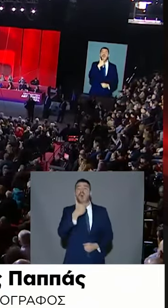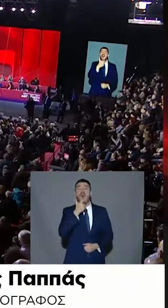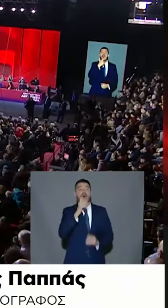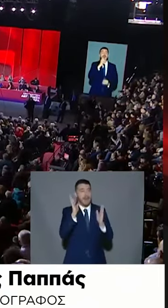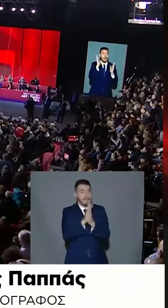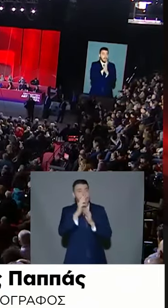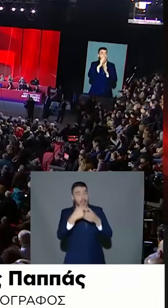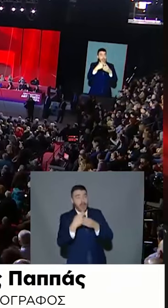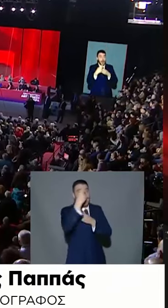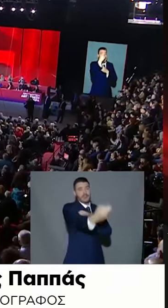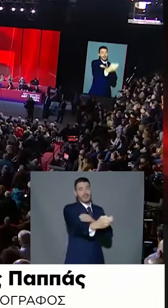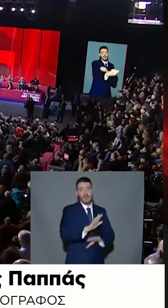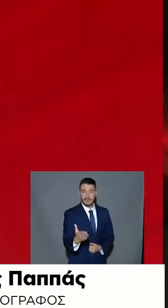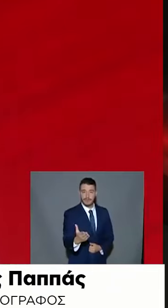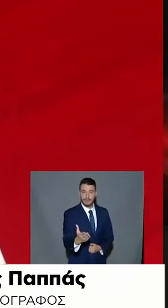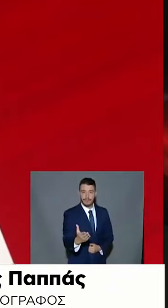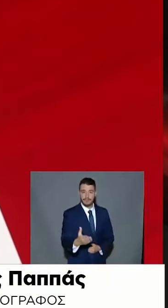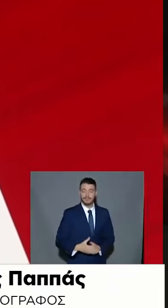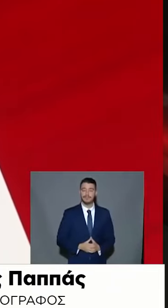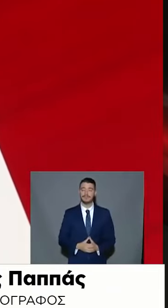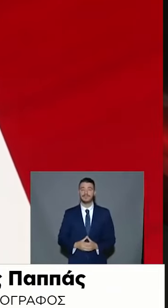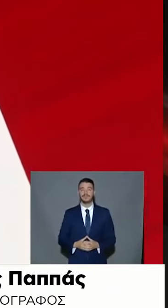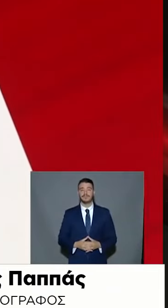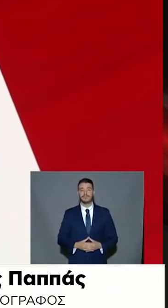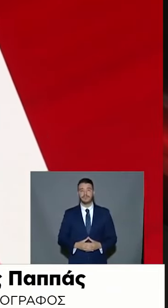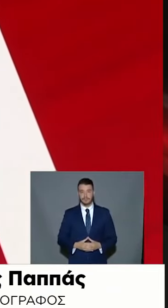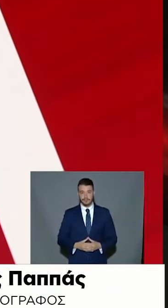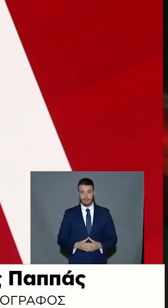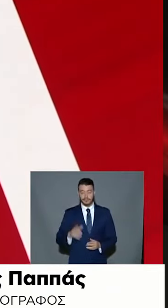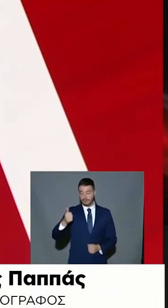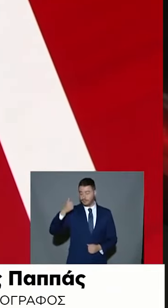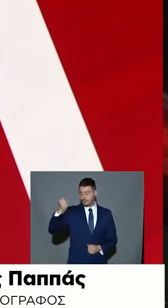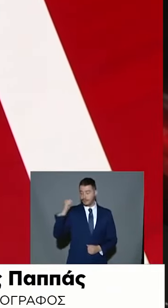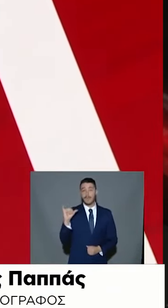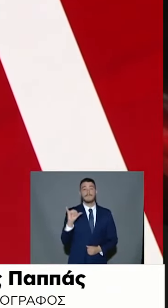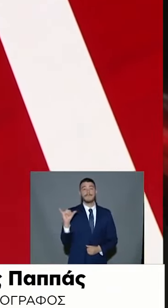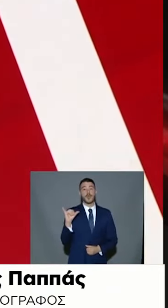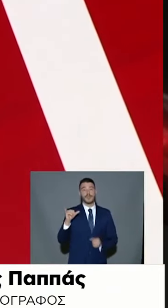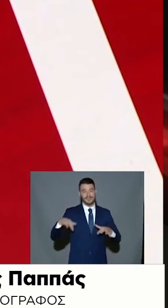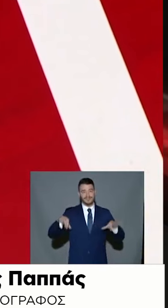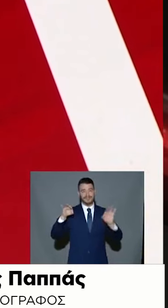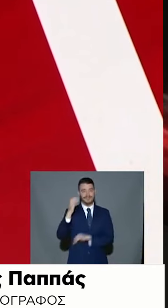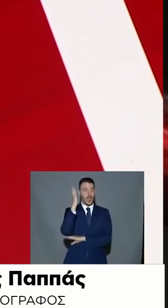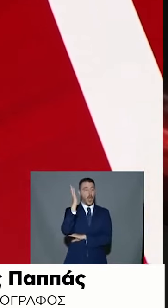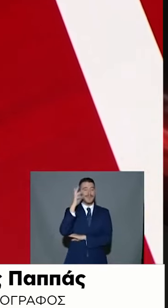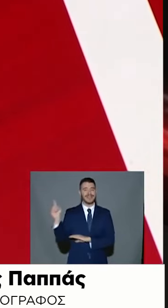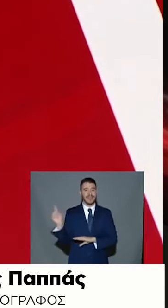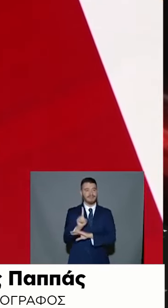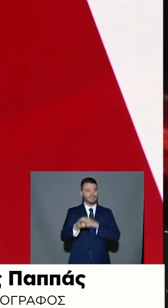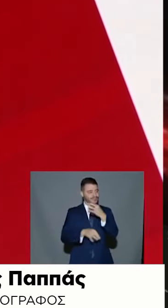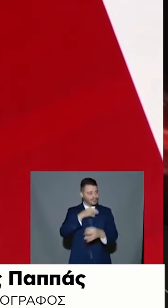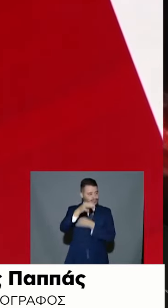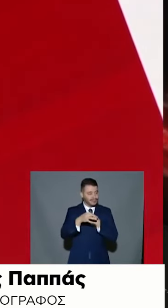Ναι, κάποιοι λένε ότι δεν ήταν και πολύ θεσμική αυτή η πρωτοβουλία του. Όντως, κανονικά θα έπρεπε να την βάλει να πάει στο συνέδριο να μιλήσει και να θέσει το θέμα